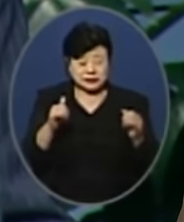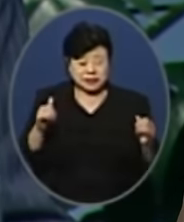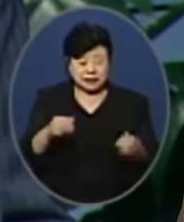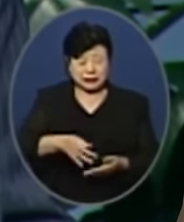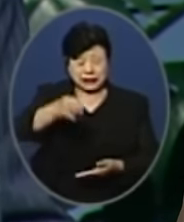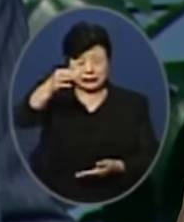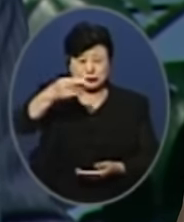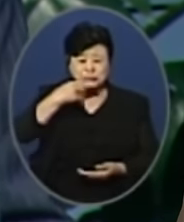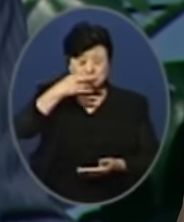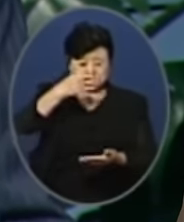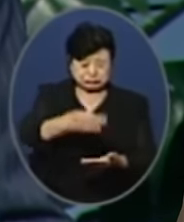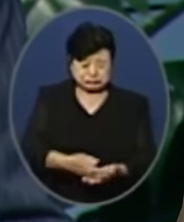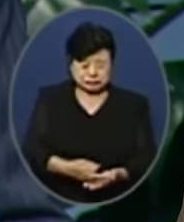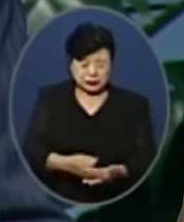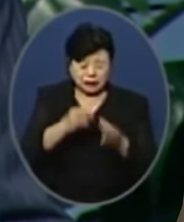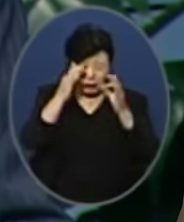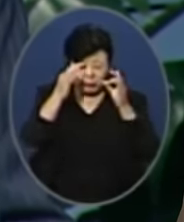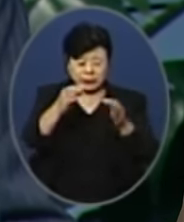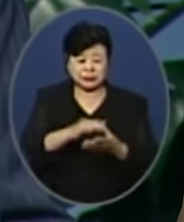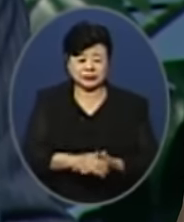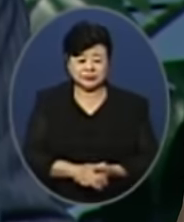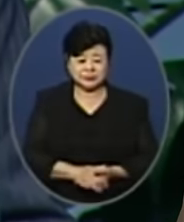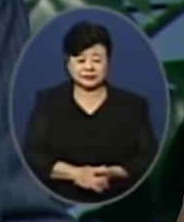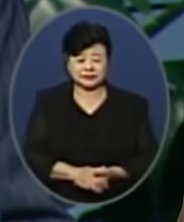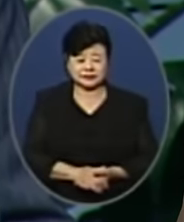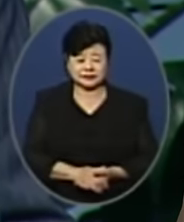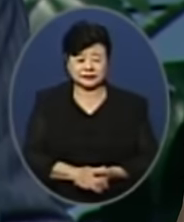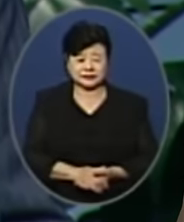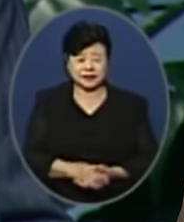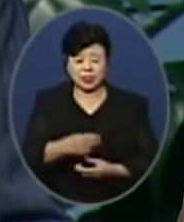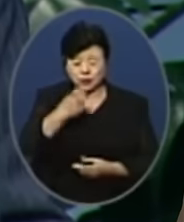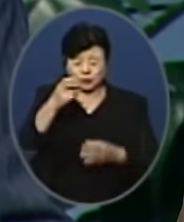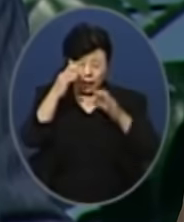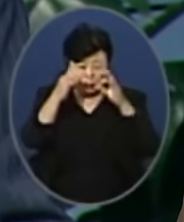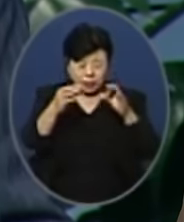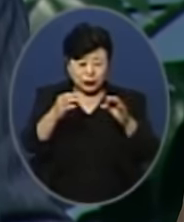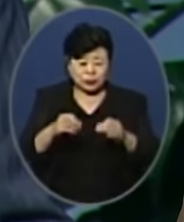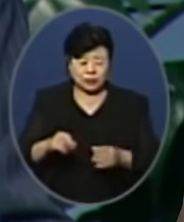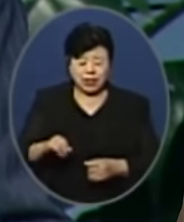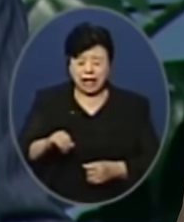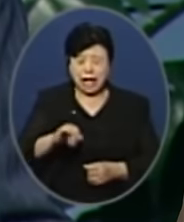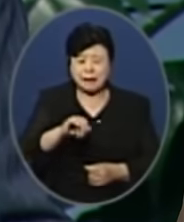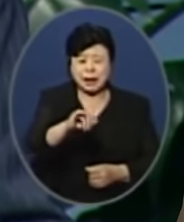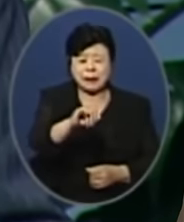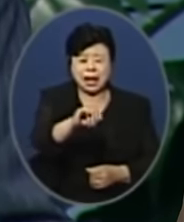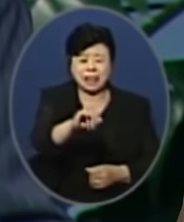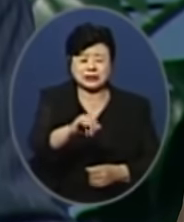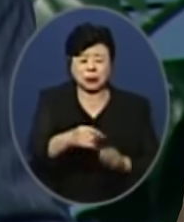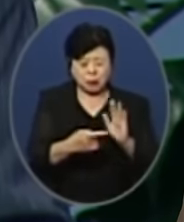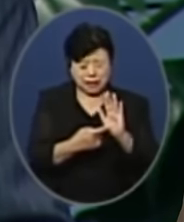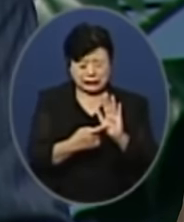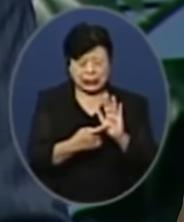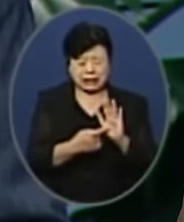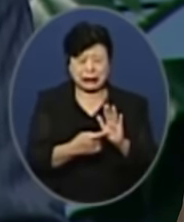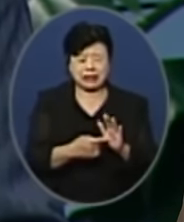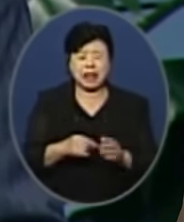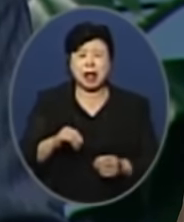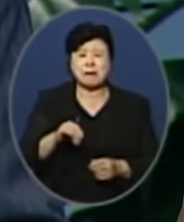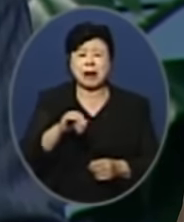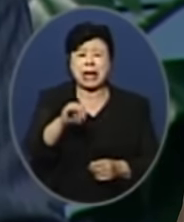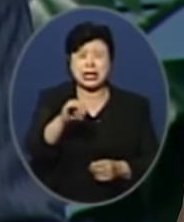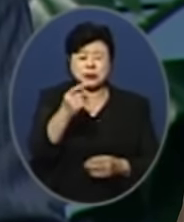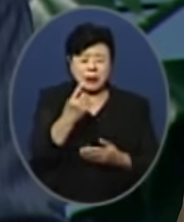가치가 없어 보이지 않습니까? 아무리 잘나게 보여도 뭐 아메바가 무슨 큰 소리 하노? 벌레도